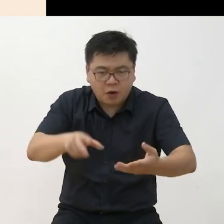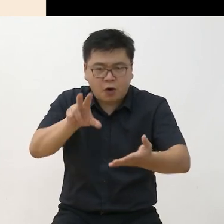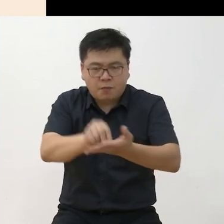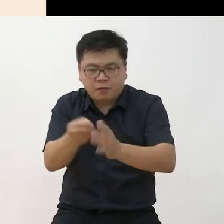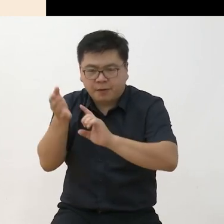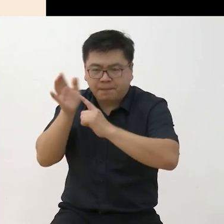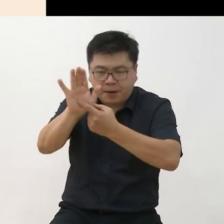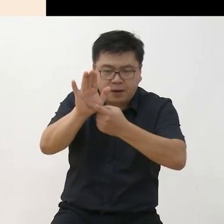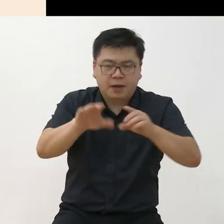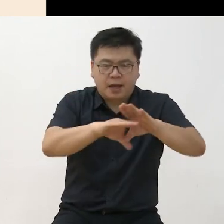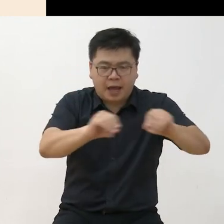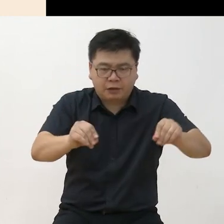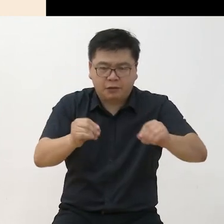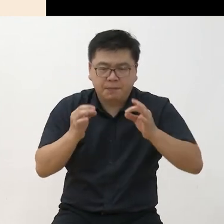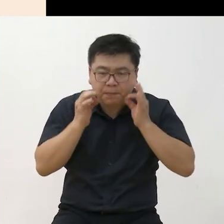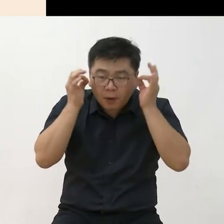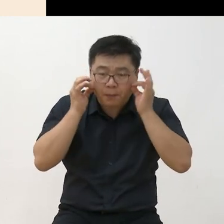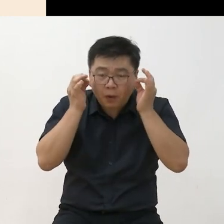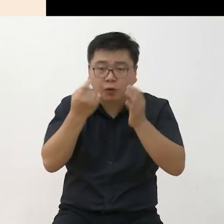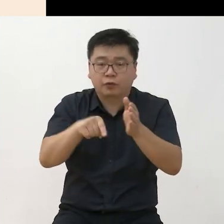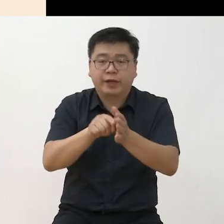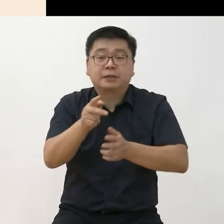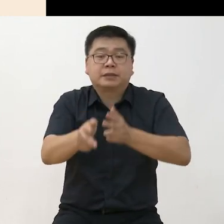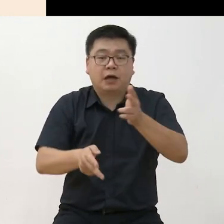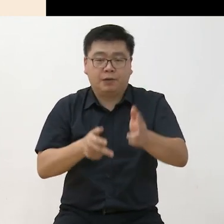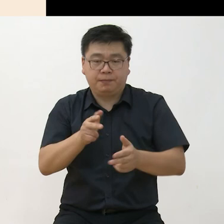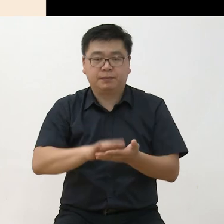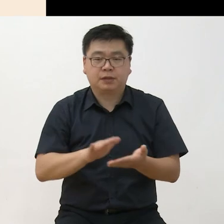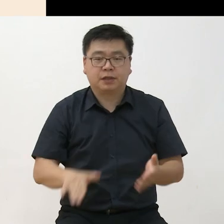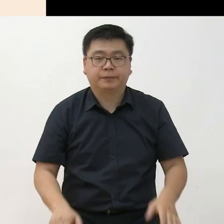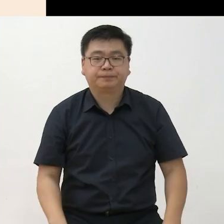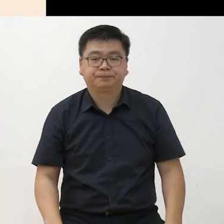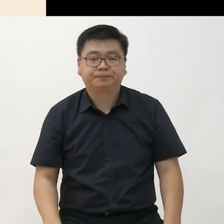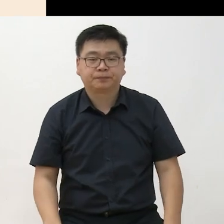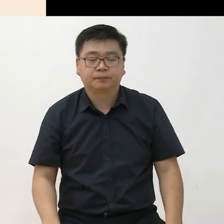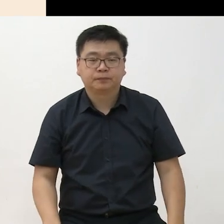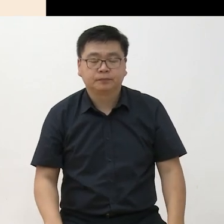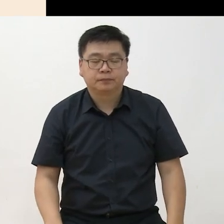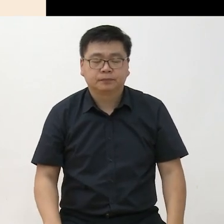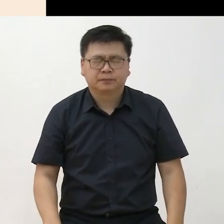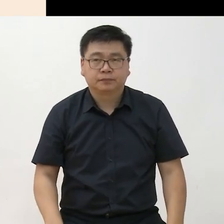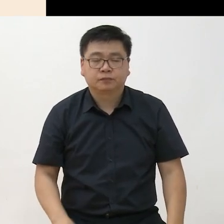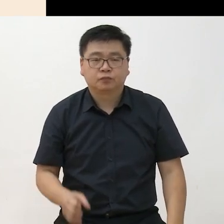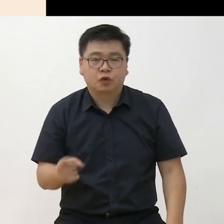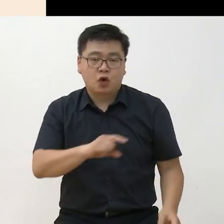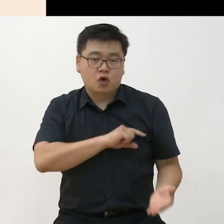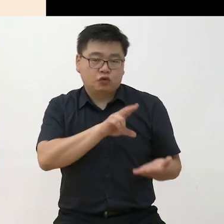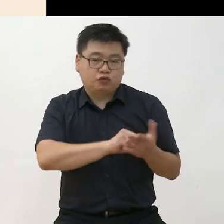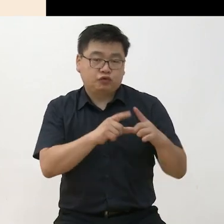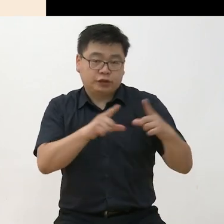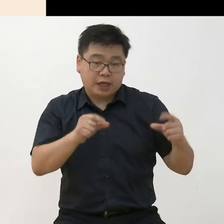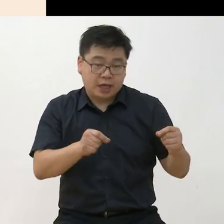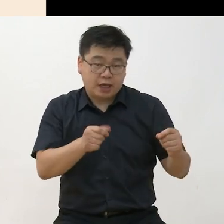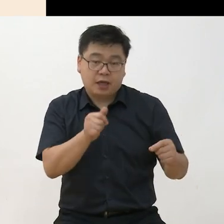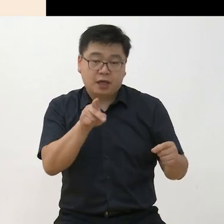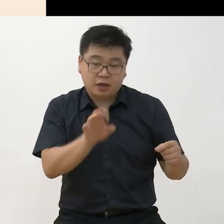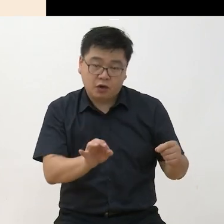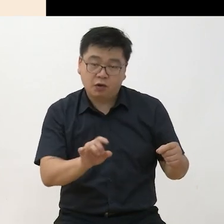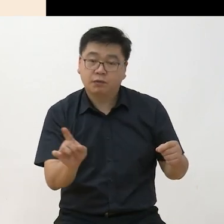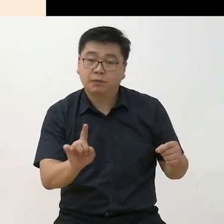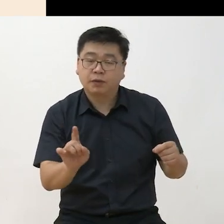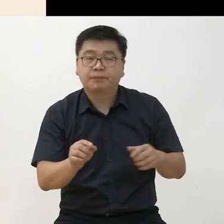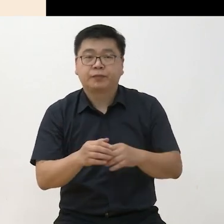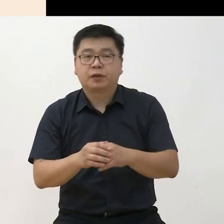때로는 해결하는 그러한 내용의 사업이라고 보시면 되겠습니다. 그리고 이제 주제형 같은 경우에는 저희가